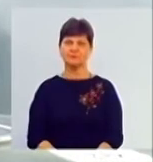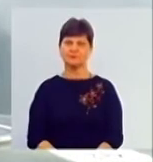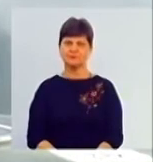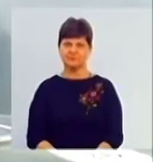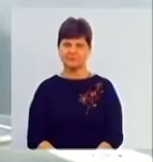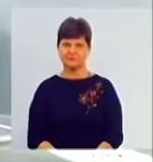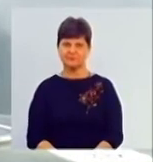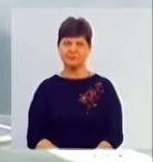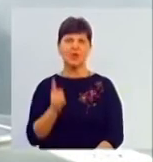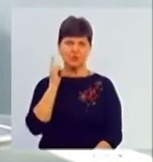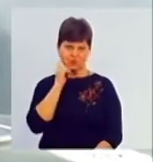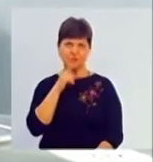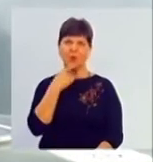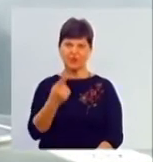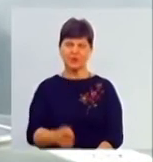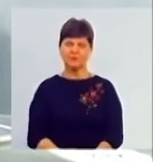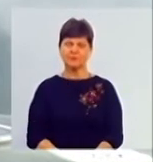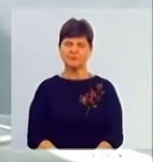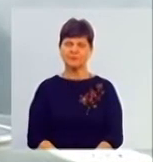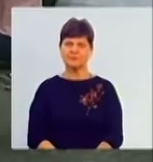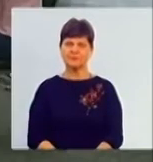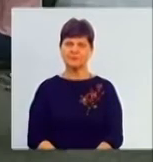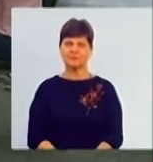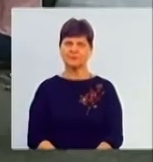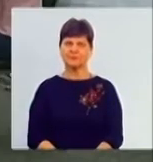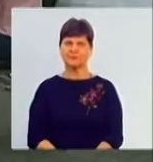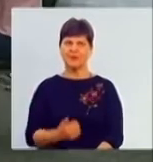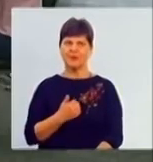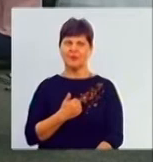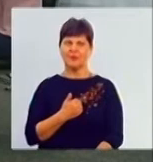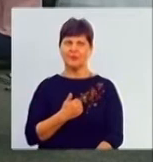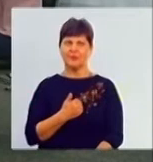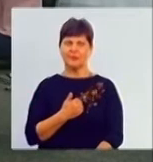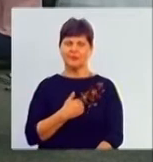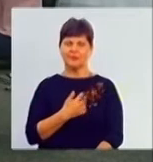Да, чуємо, говоріть, будь ласка. Я хочу задати питання тобі.